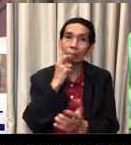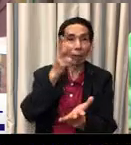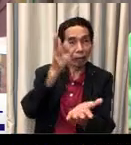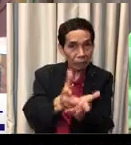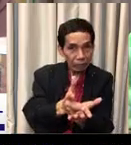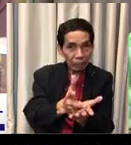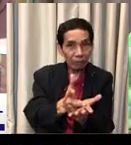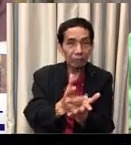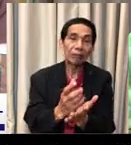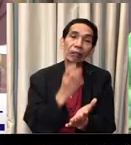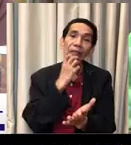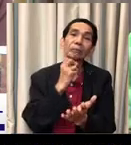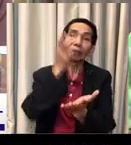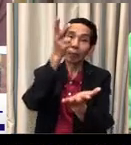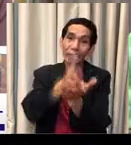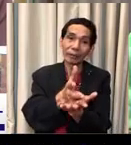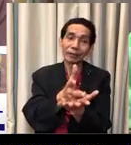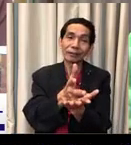parking.